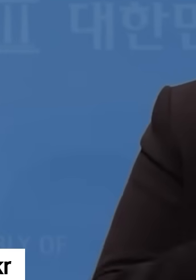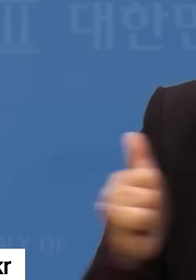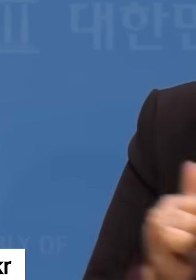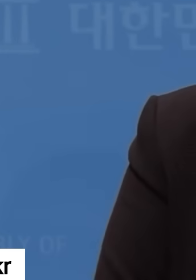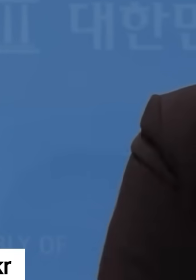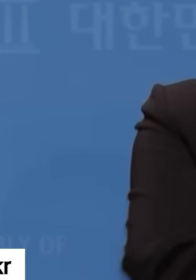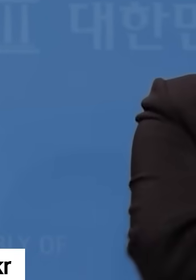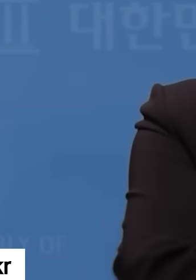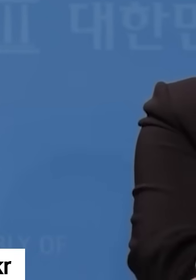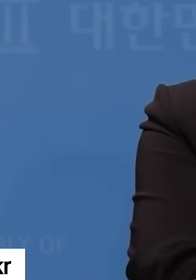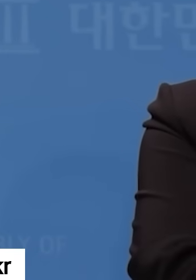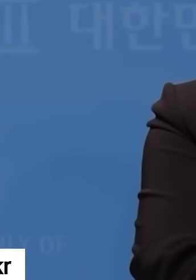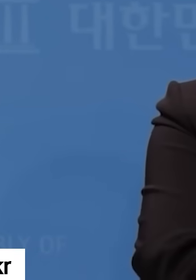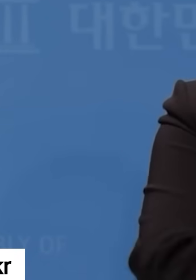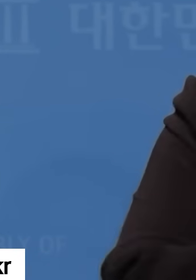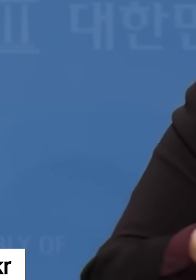합니다.